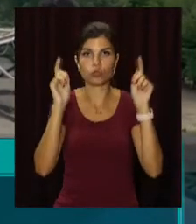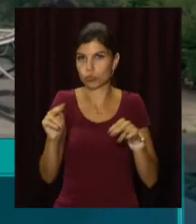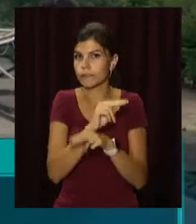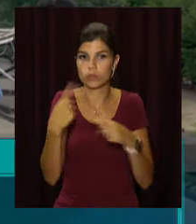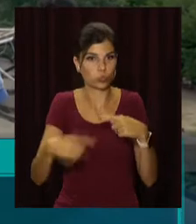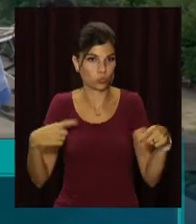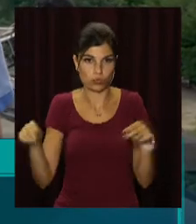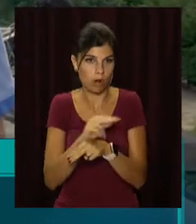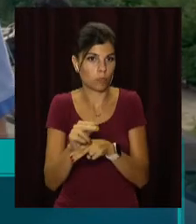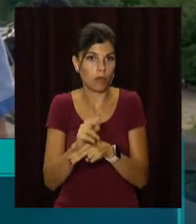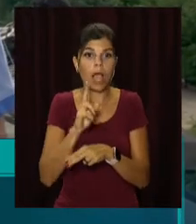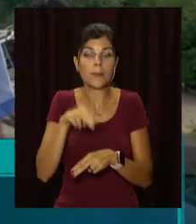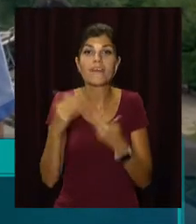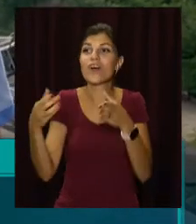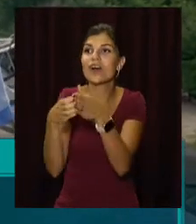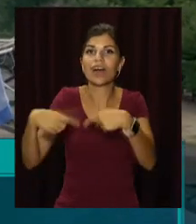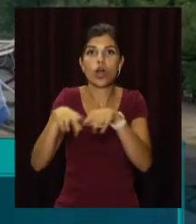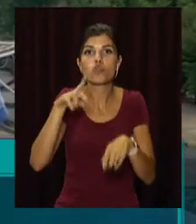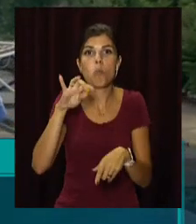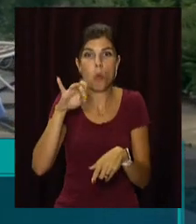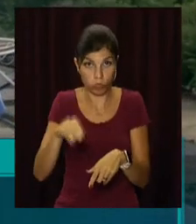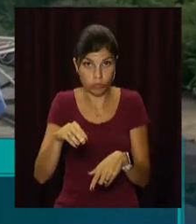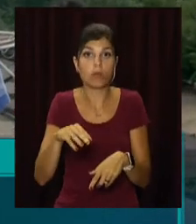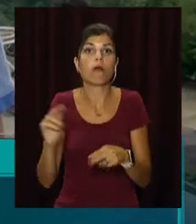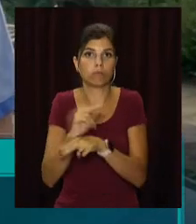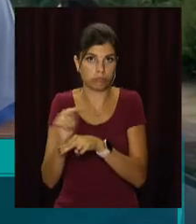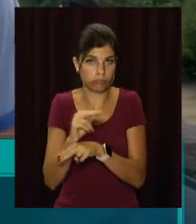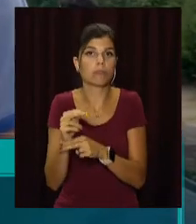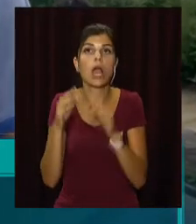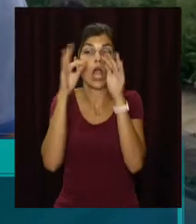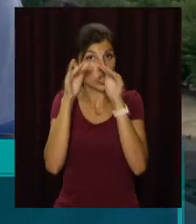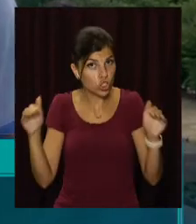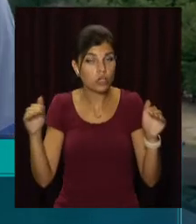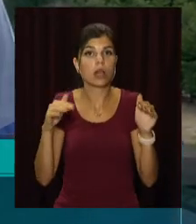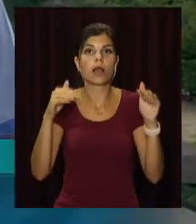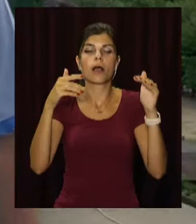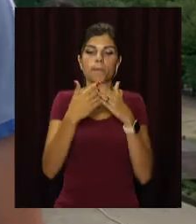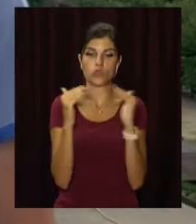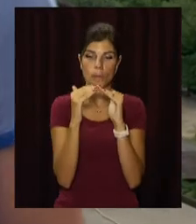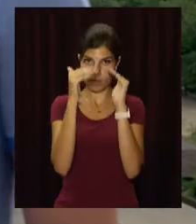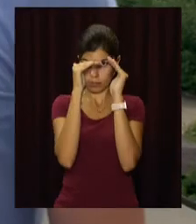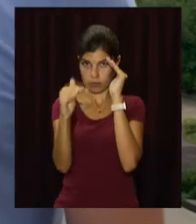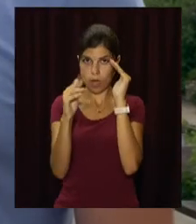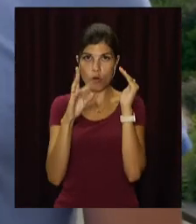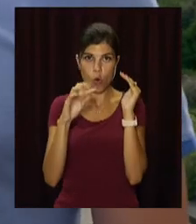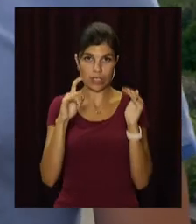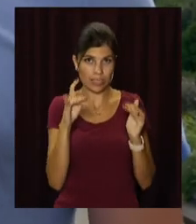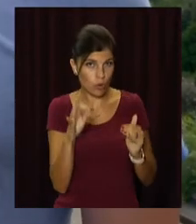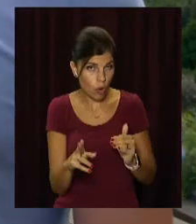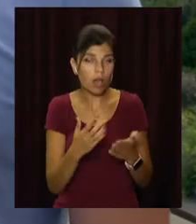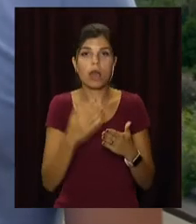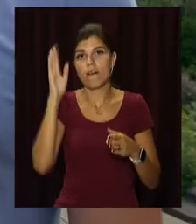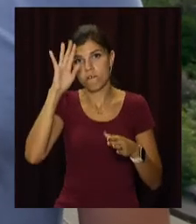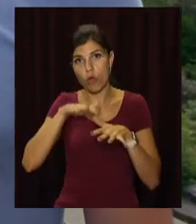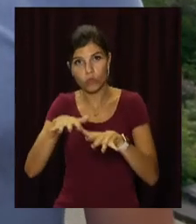по ремонту козирьків і встановленню, по капітальному ремонту систем тепловодоснабження в підвалах, по ремонту випусків, по